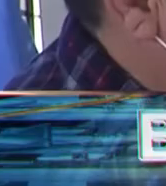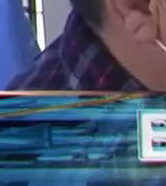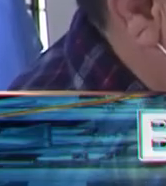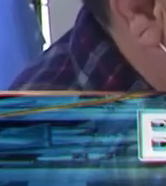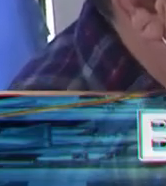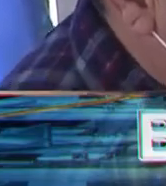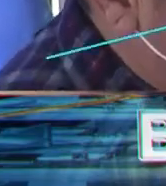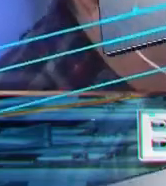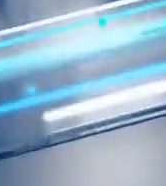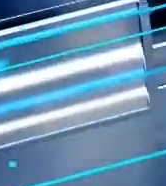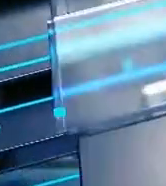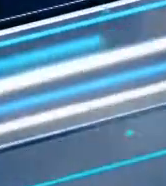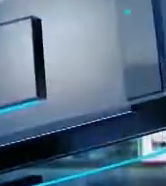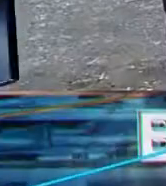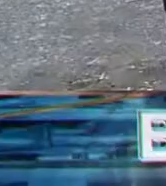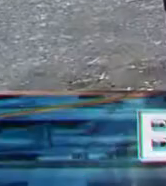бастады.